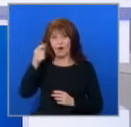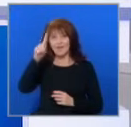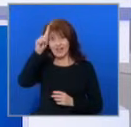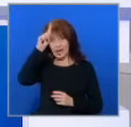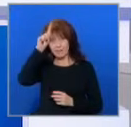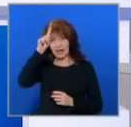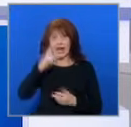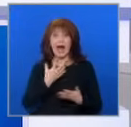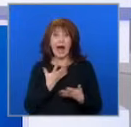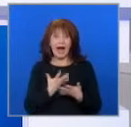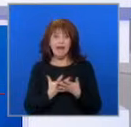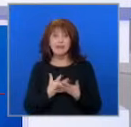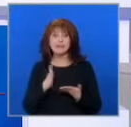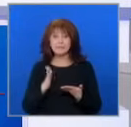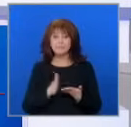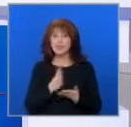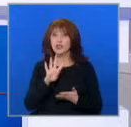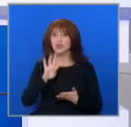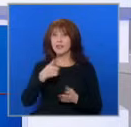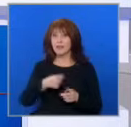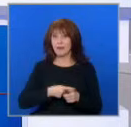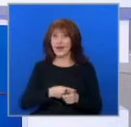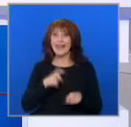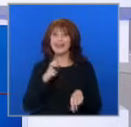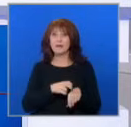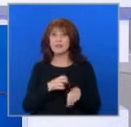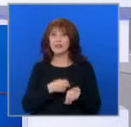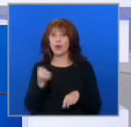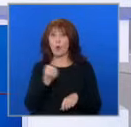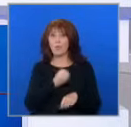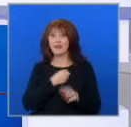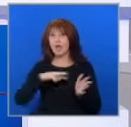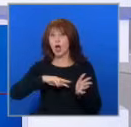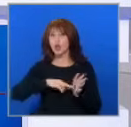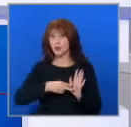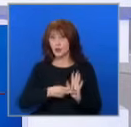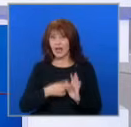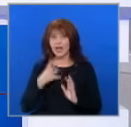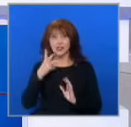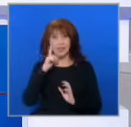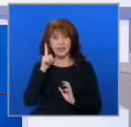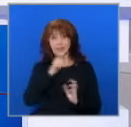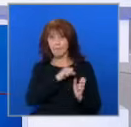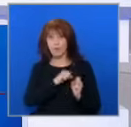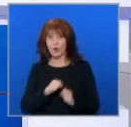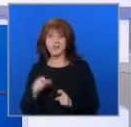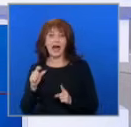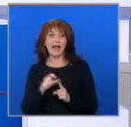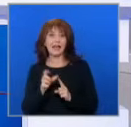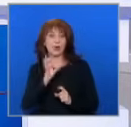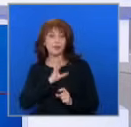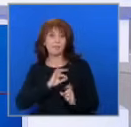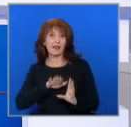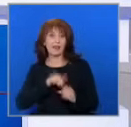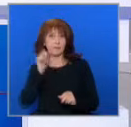цели 4 месеца. Димитър беше убит през юли и 4 дни по-късно Рангел успял да напусне страната.